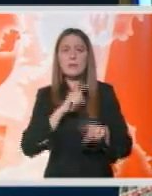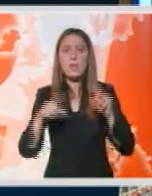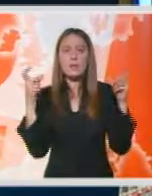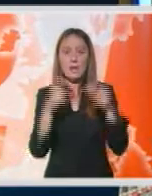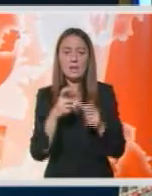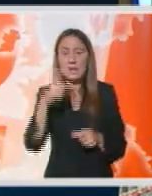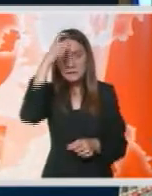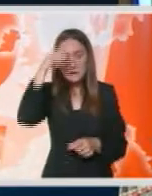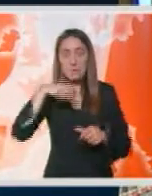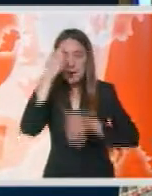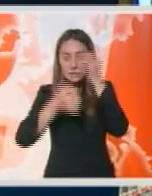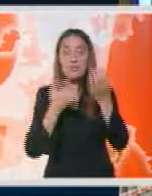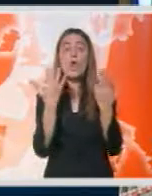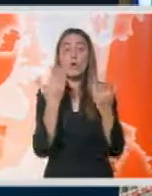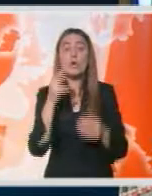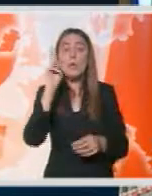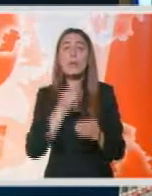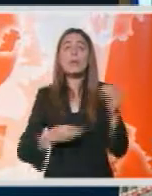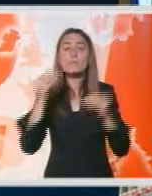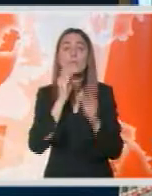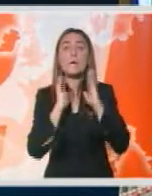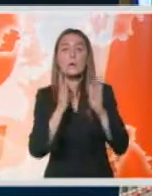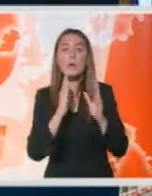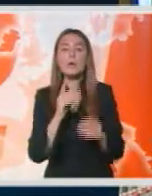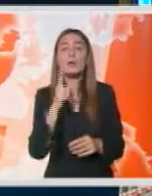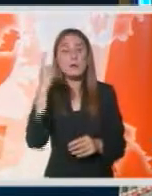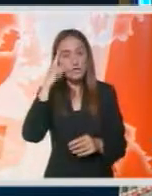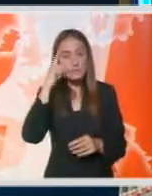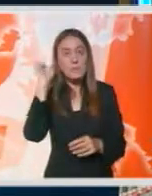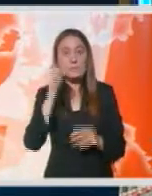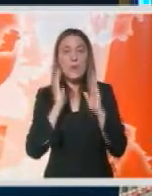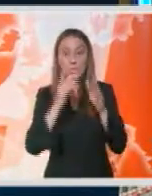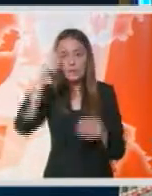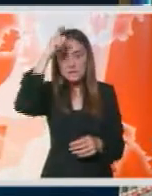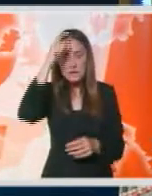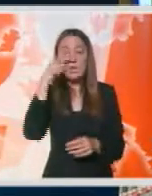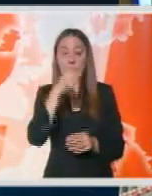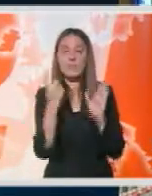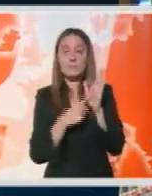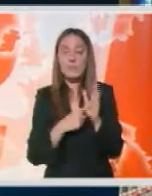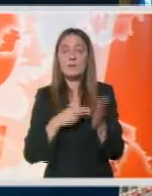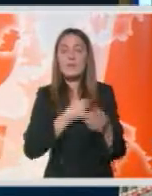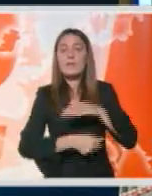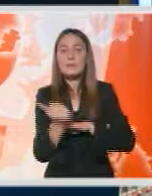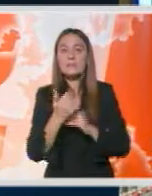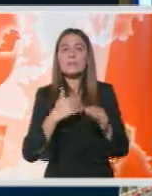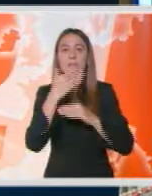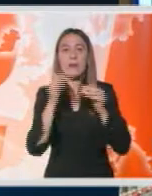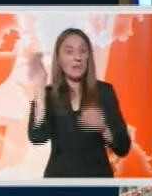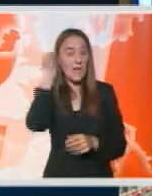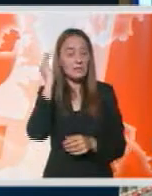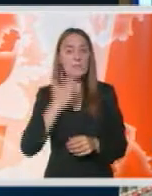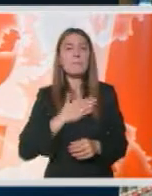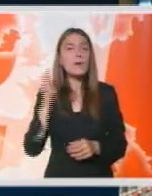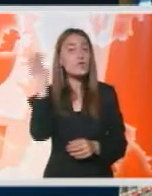U Srbiji istražujemo koliko bi mogle da poskupe putarine s obzirom da su Putevi Srbije sa takvim zahtevom izašli pred vladu.